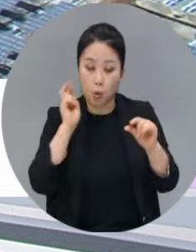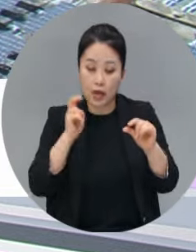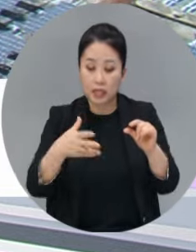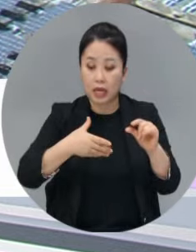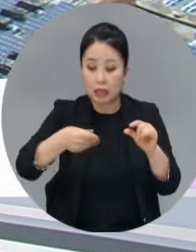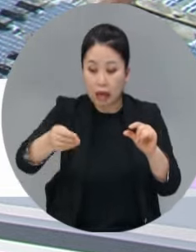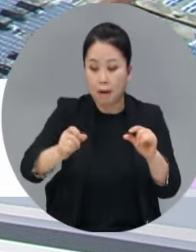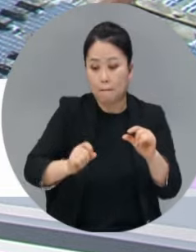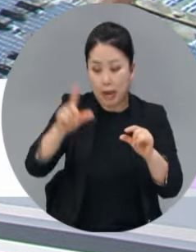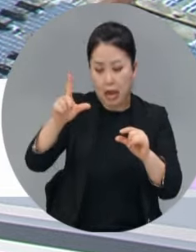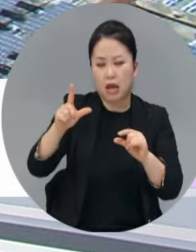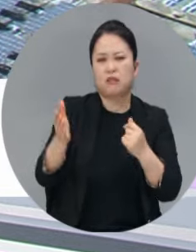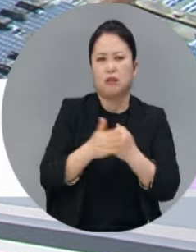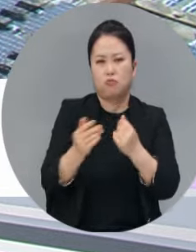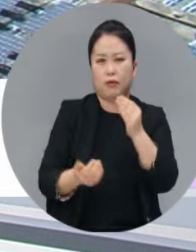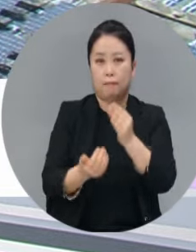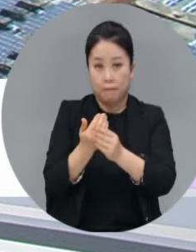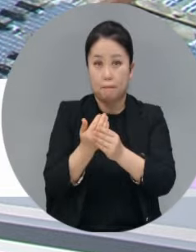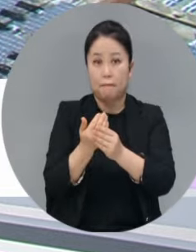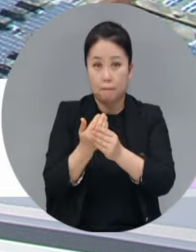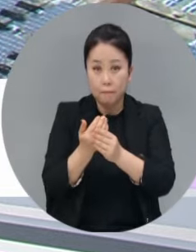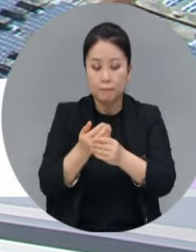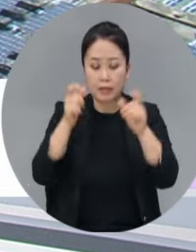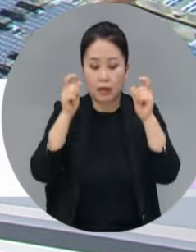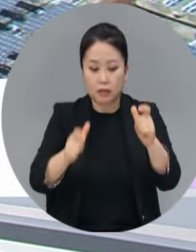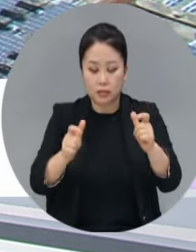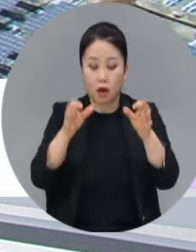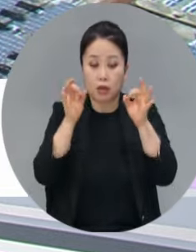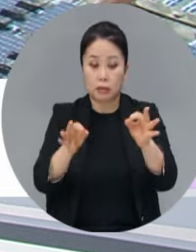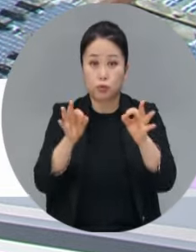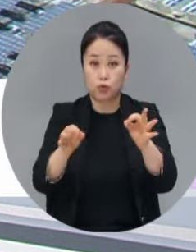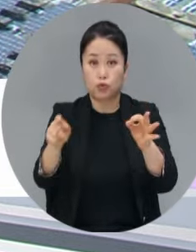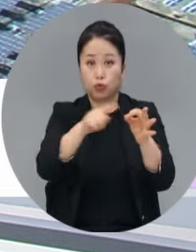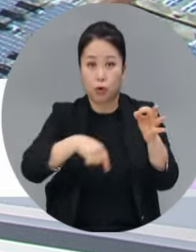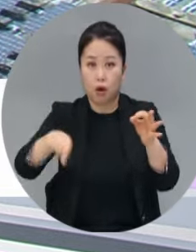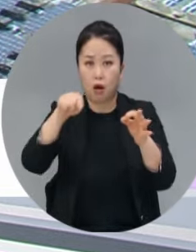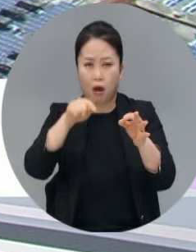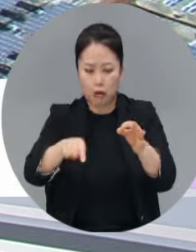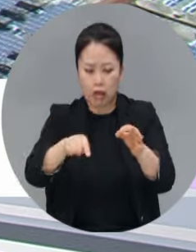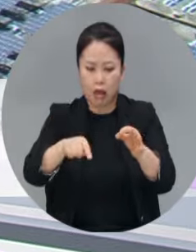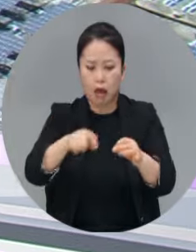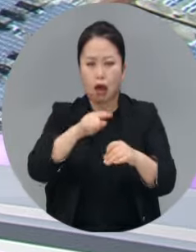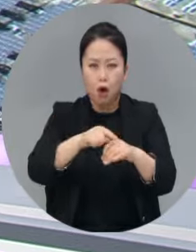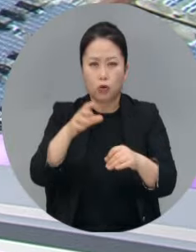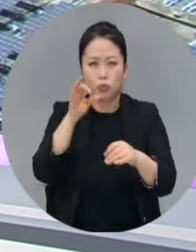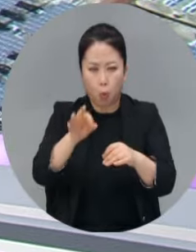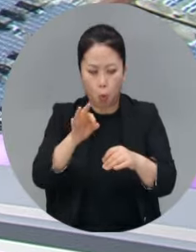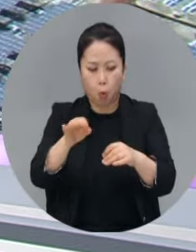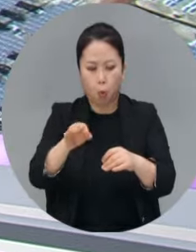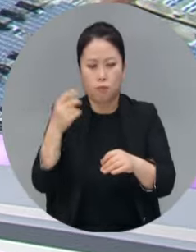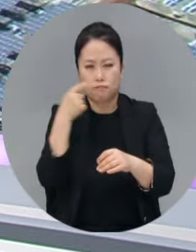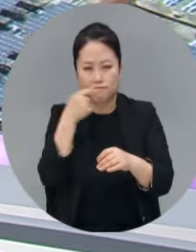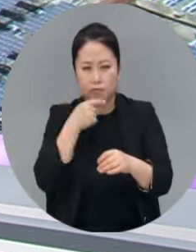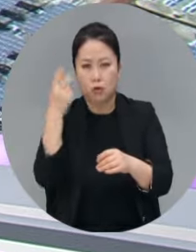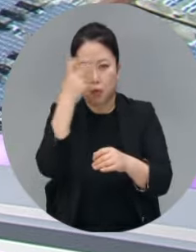빚어진 일입니다 지역 금융권의 건전성 관리에도 비상이 걸렸습니다 서준석